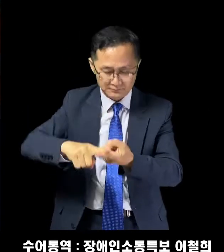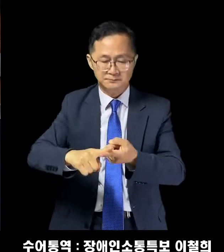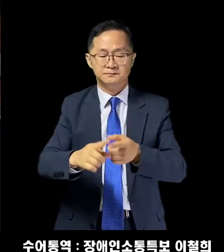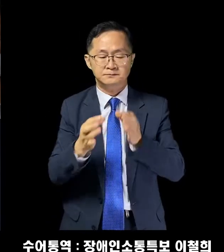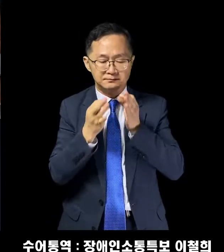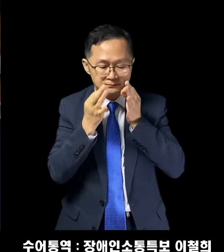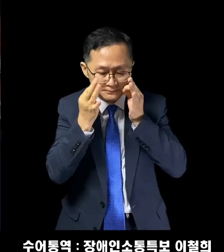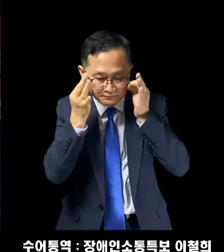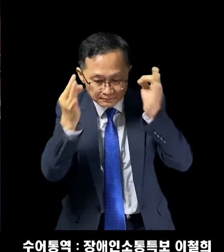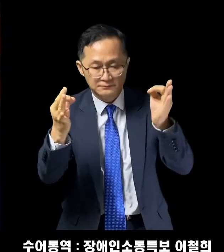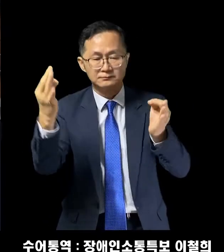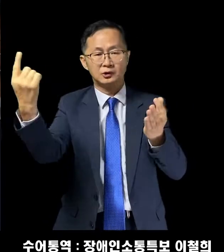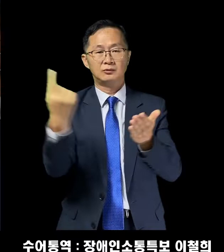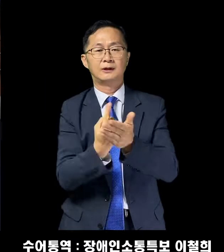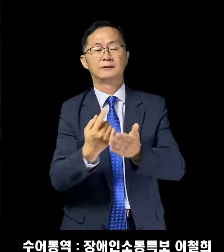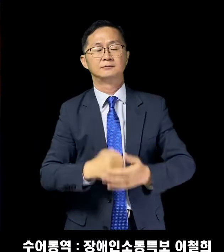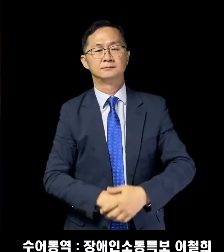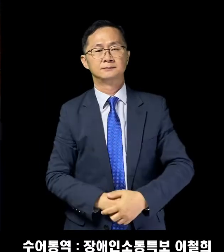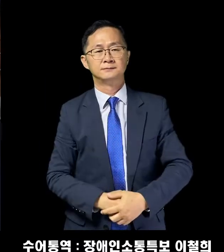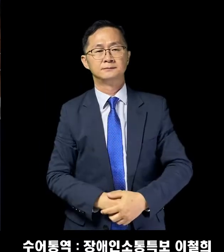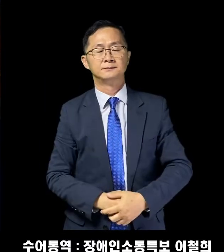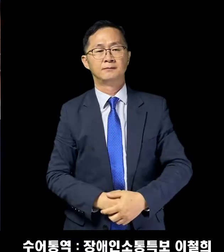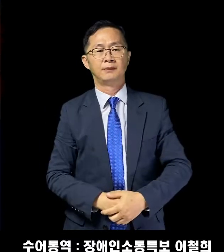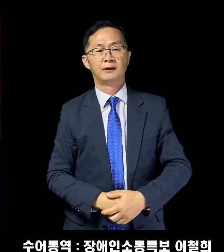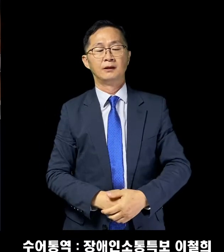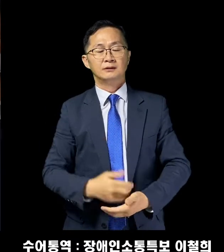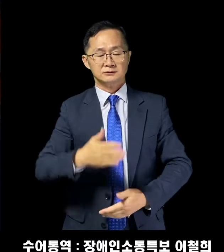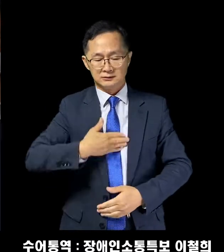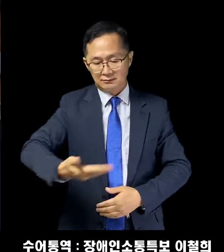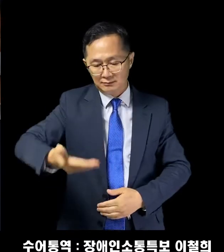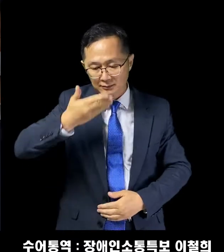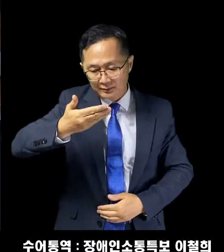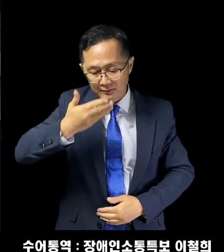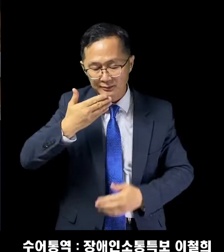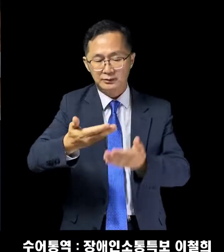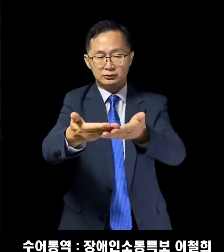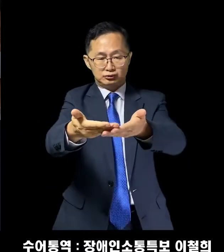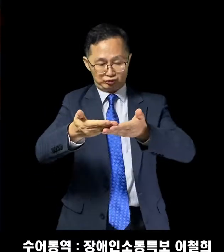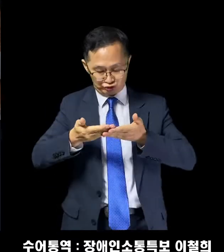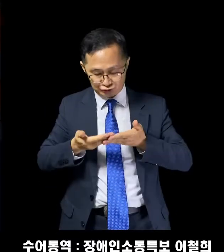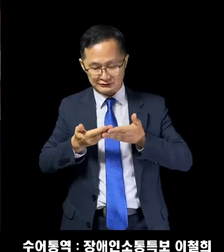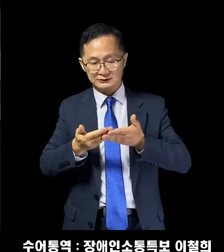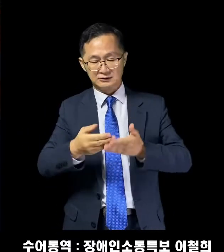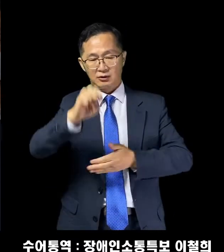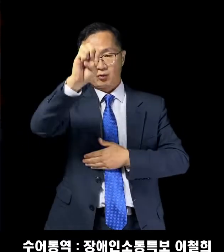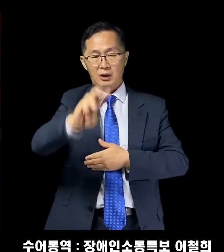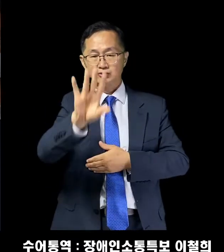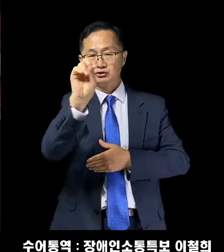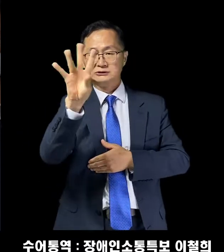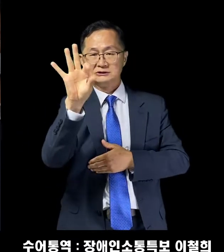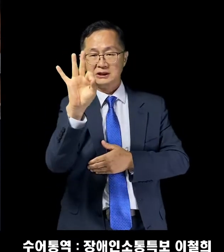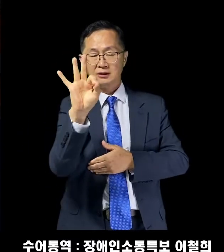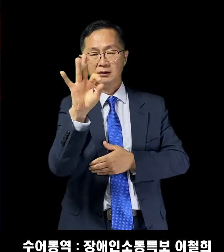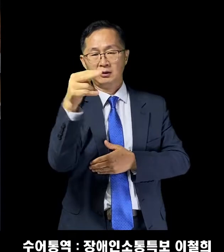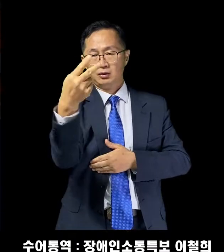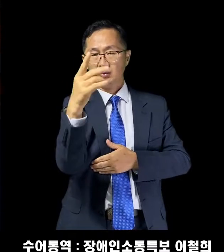저를 먹여주신 광주 양동의 하숙집 할머니